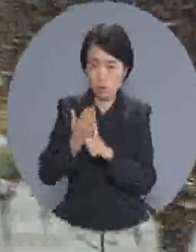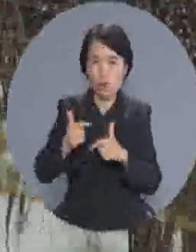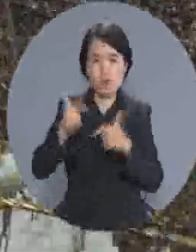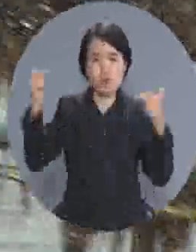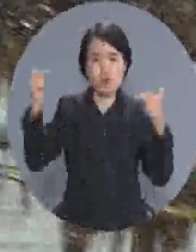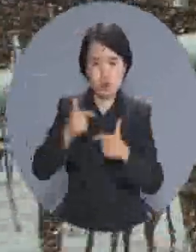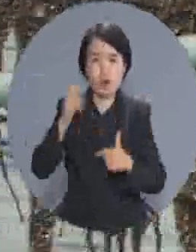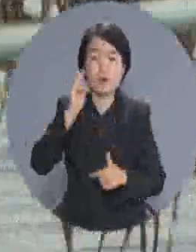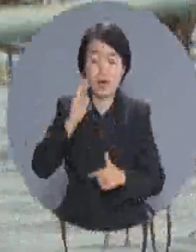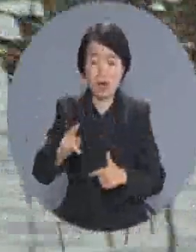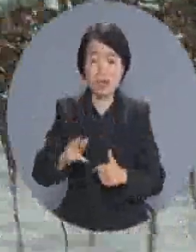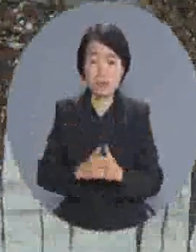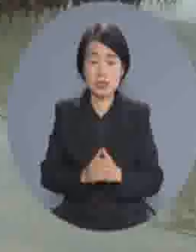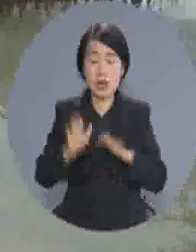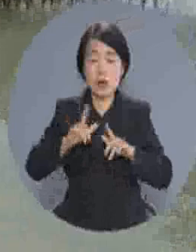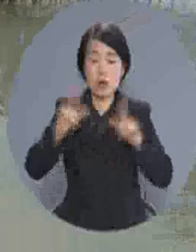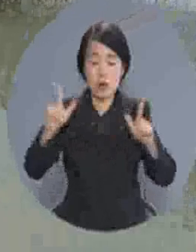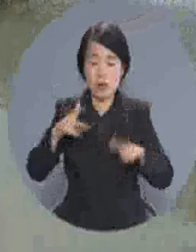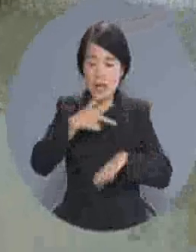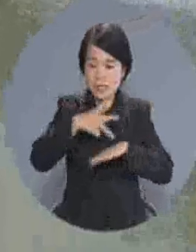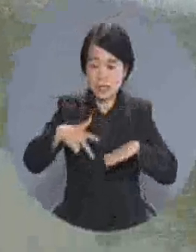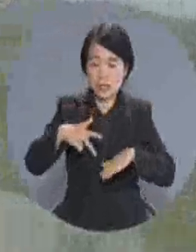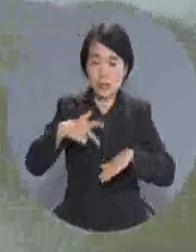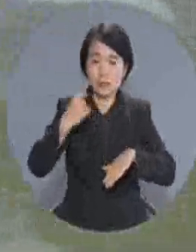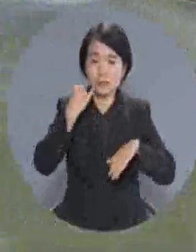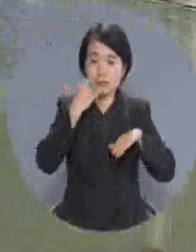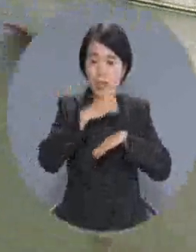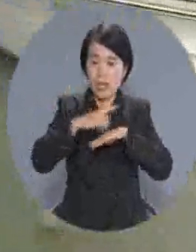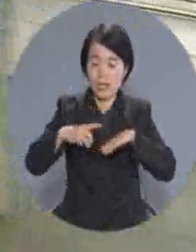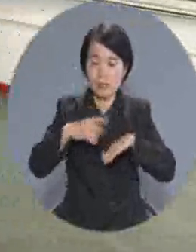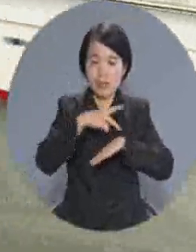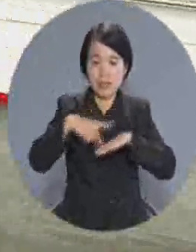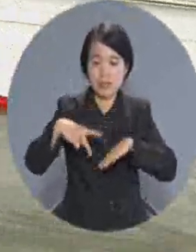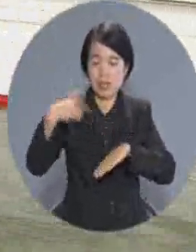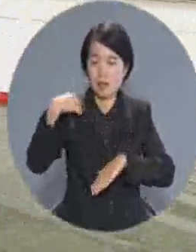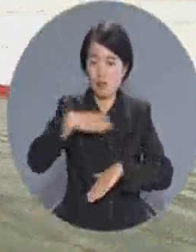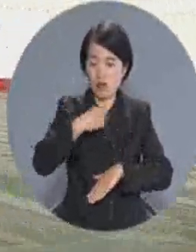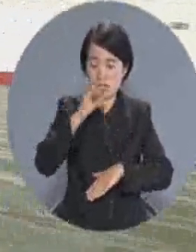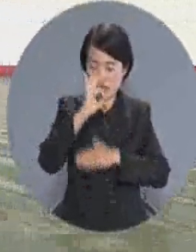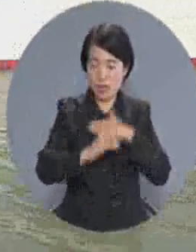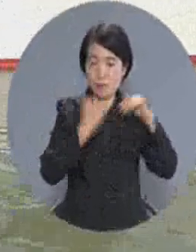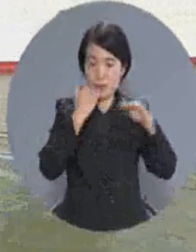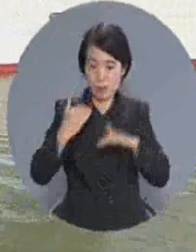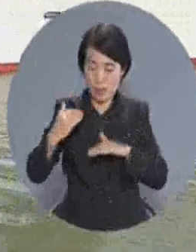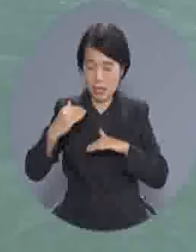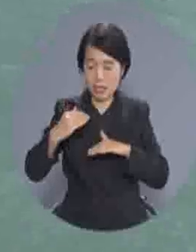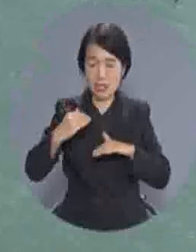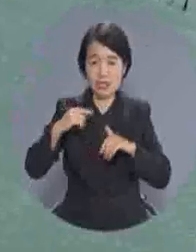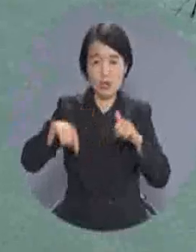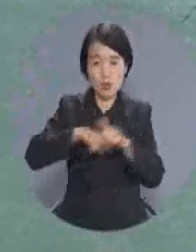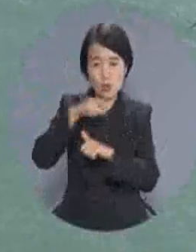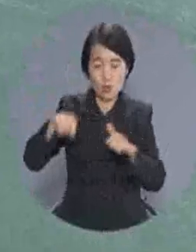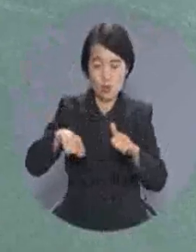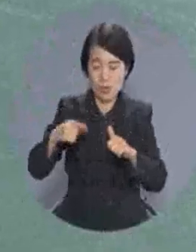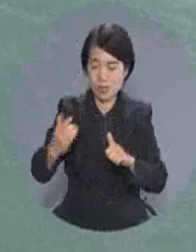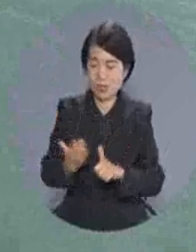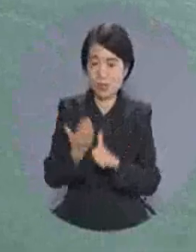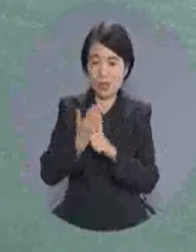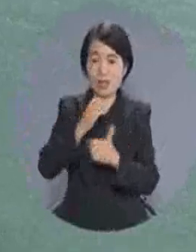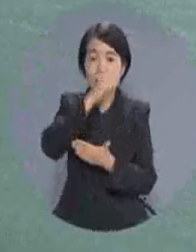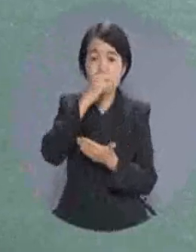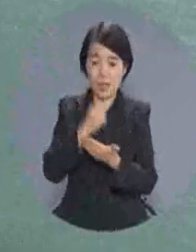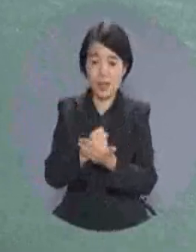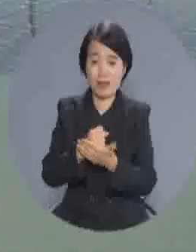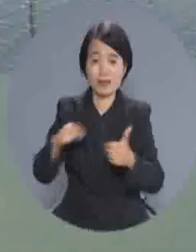곱창김. 올해 진도와 해남, 신안, 무안 등 서남의 바다 조건은 김 농사의